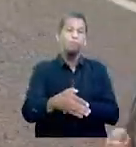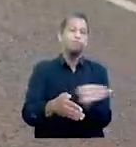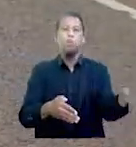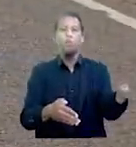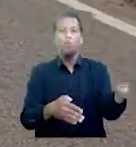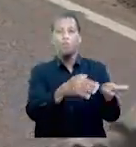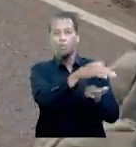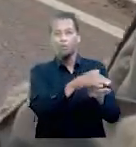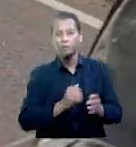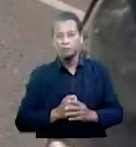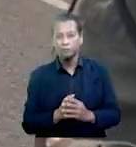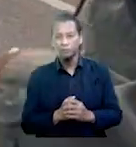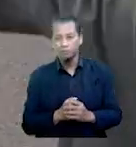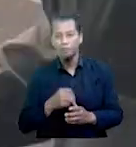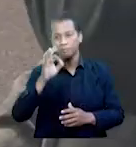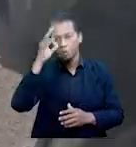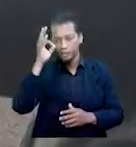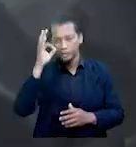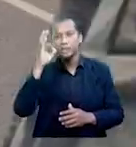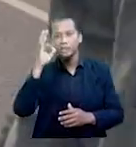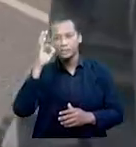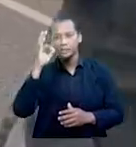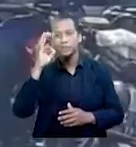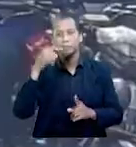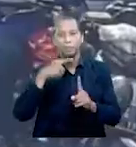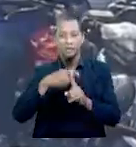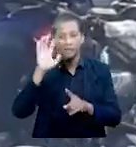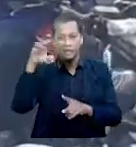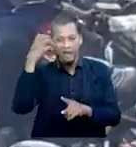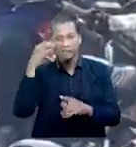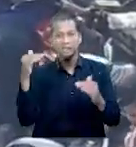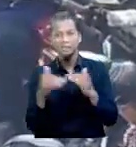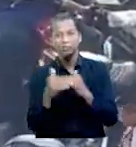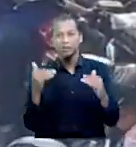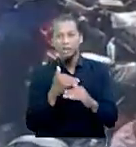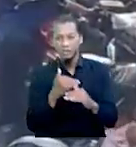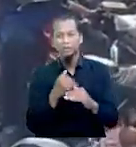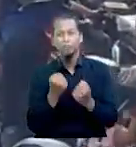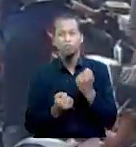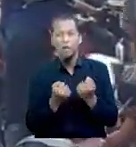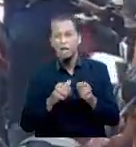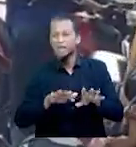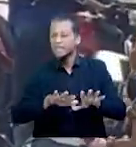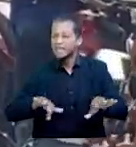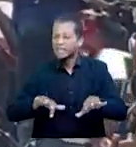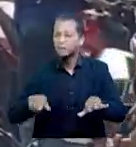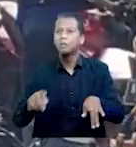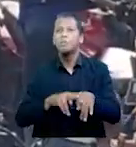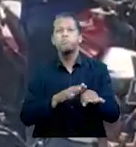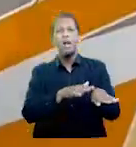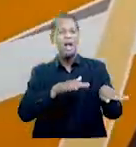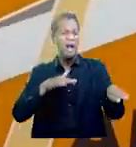Petugas kepolisian dari unit laka lantas dan petugas Dishub serta Satpol PP berusaha mengurai kemacetan hingga mencapai 5 km akibat kecelakaan